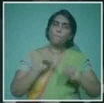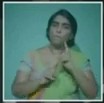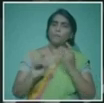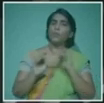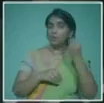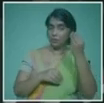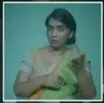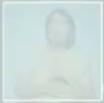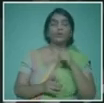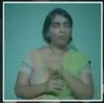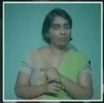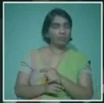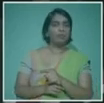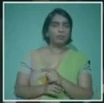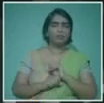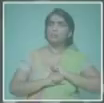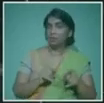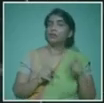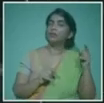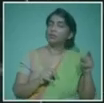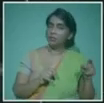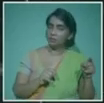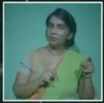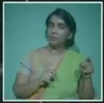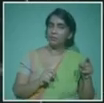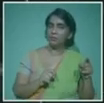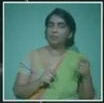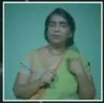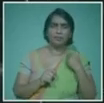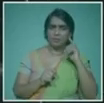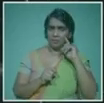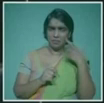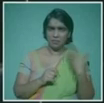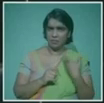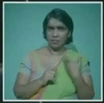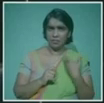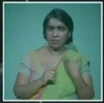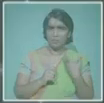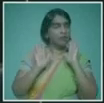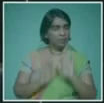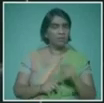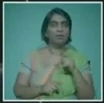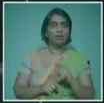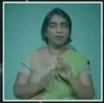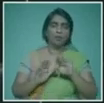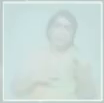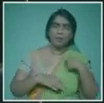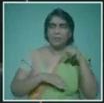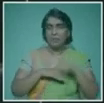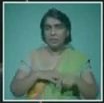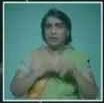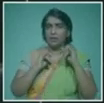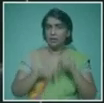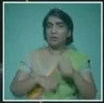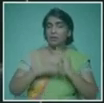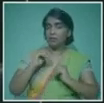ඇවිල්ලා ඡන්දේ දුන්නා. එහෙනම් ඒ වර්ජනය කරන්න තිබුණා. I don't know මේක මේ උප්පරවැට්ටයක් වෙන්න පුළුවන් මේ ඡන්ද කල් දාන්න. මොන උප්පරවැට්ටයක් වුණත්